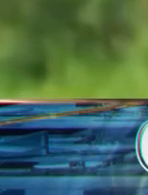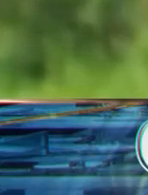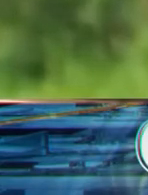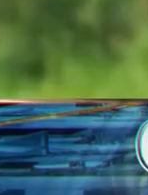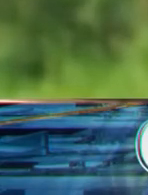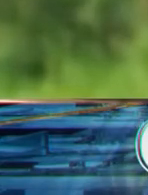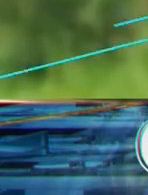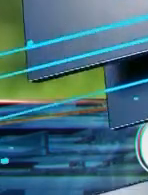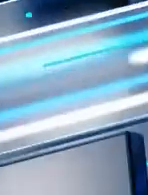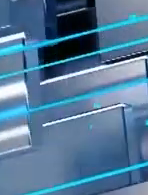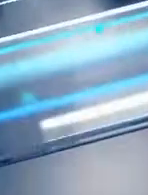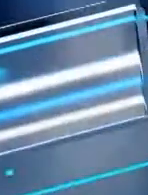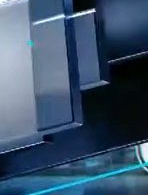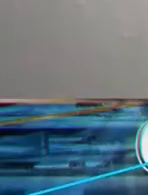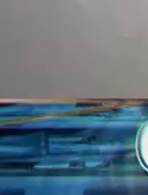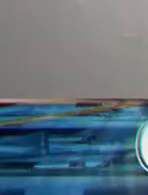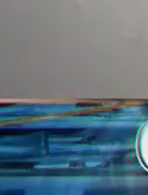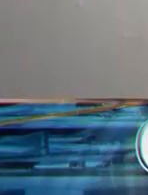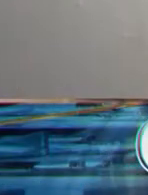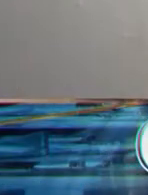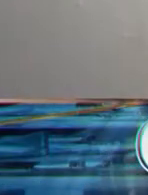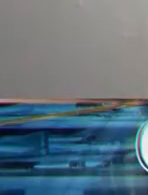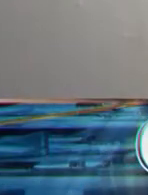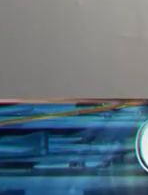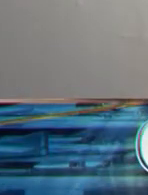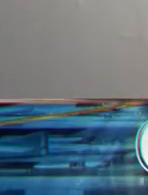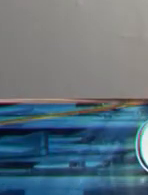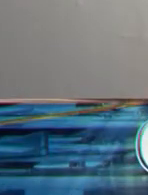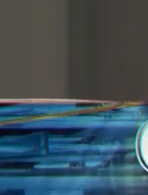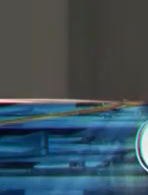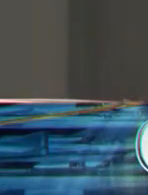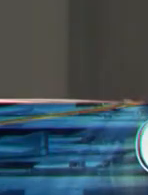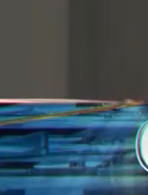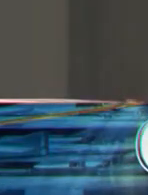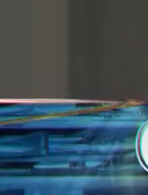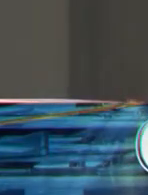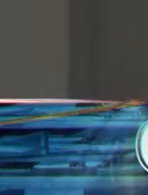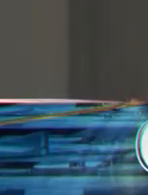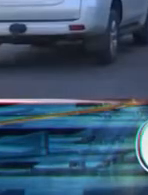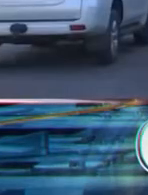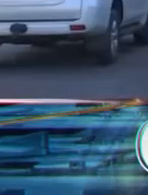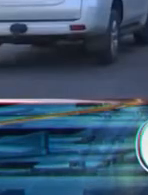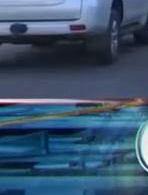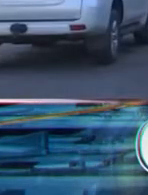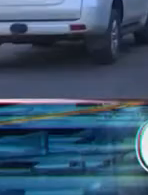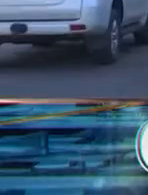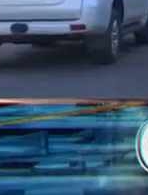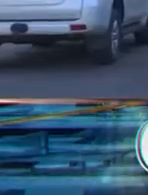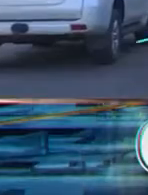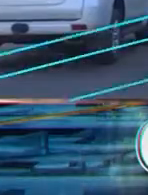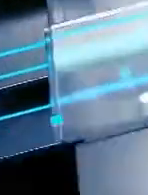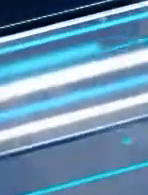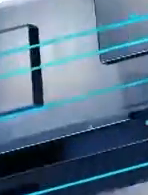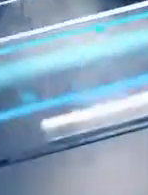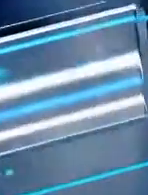период пандемии. Срок эксплуатации истек. 6% лифтов в жилом секторе требуют ремонта и замены.